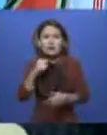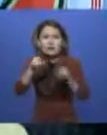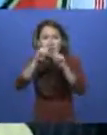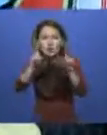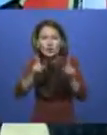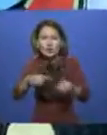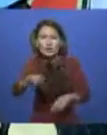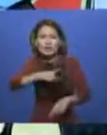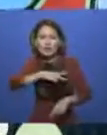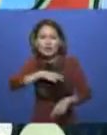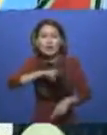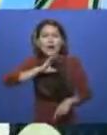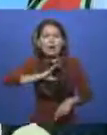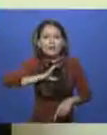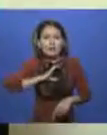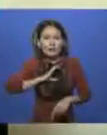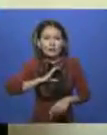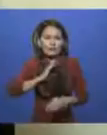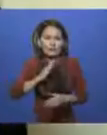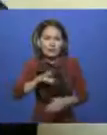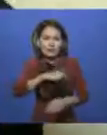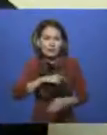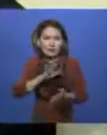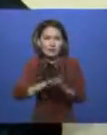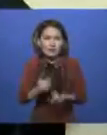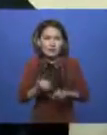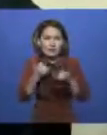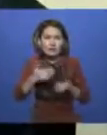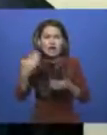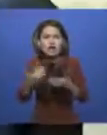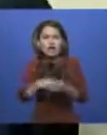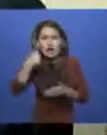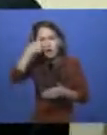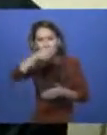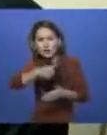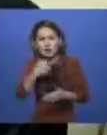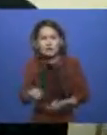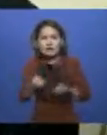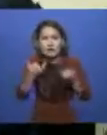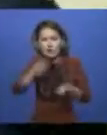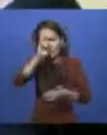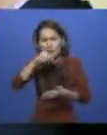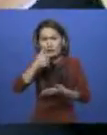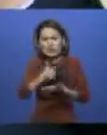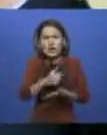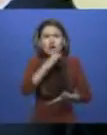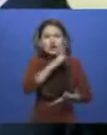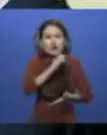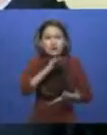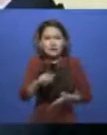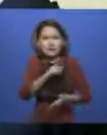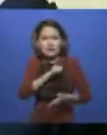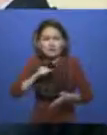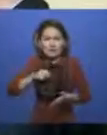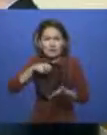орденімен бірнеше медальдармен марапатталған. Есіктен еңгелі тұрған жаңа жыл қарсаңында елбасының құттықтауын естіген қария тағы